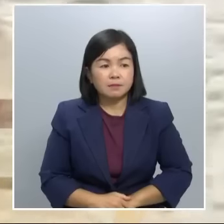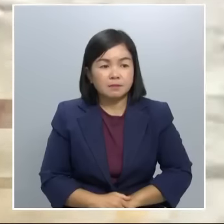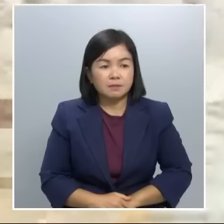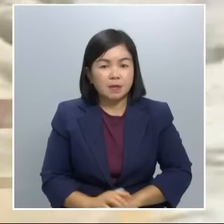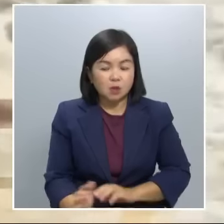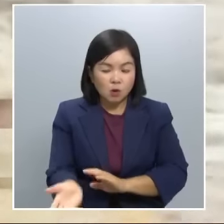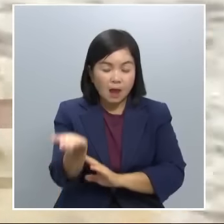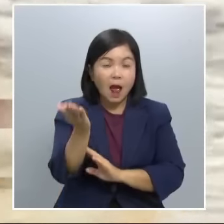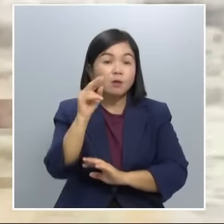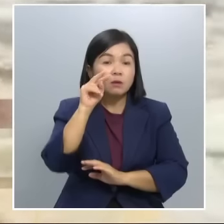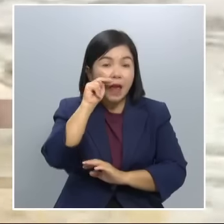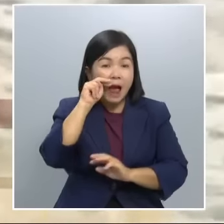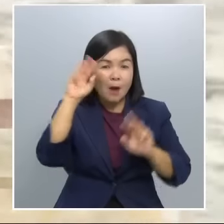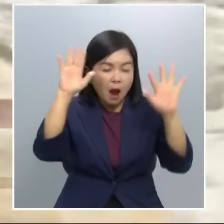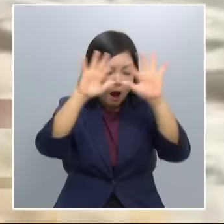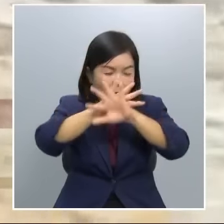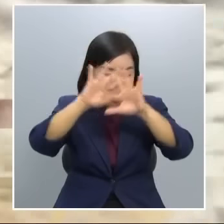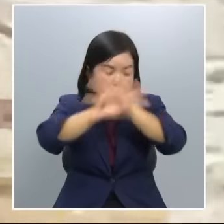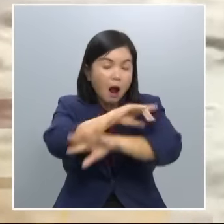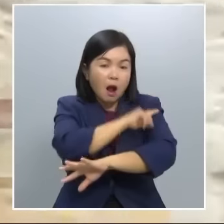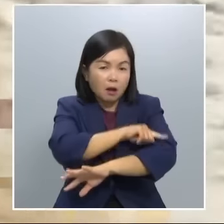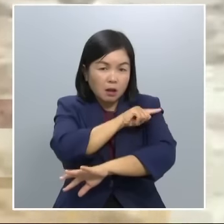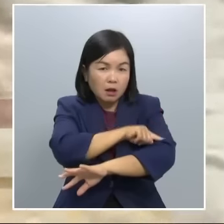งจัด